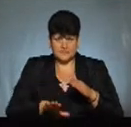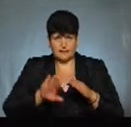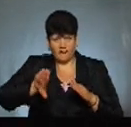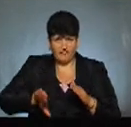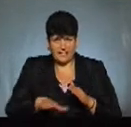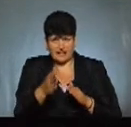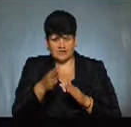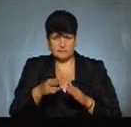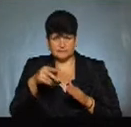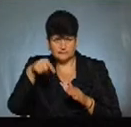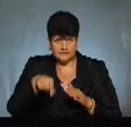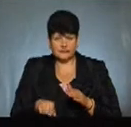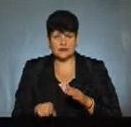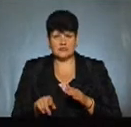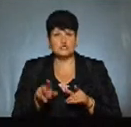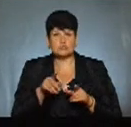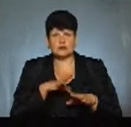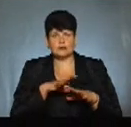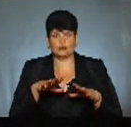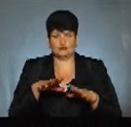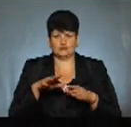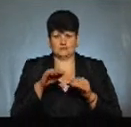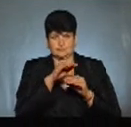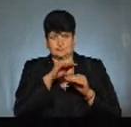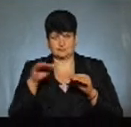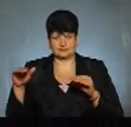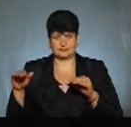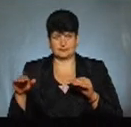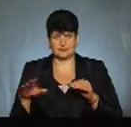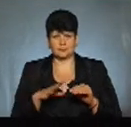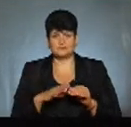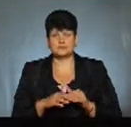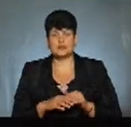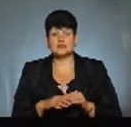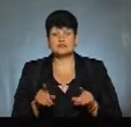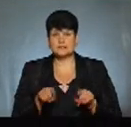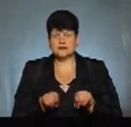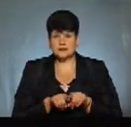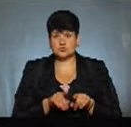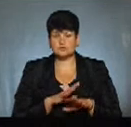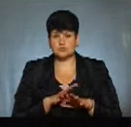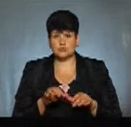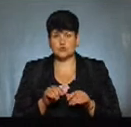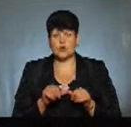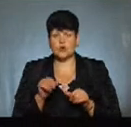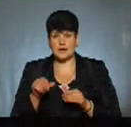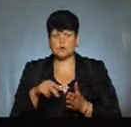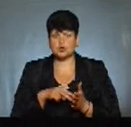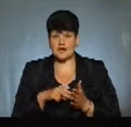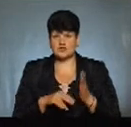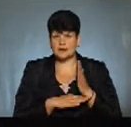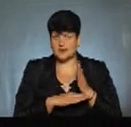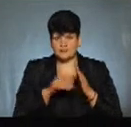канаву, якусь яму, щоб ви не були на височині. Обов'язково уникайте таких місць. Уникайте окремо стоячих дерев,